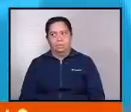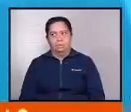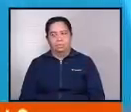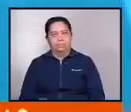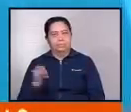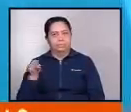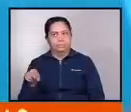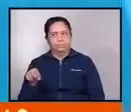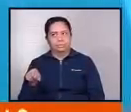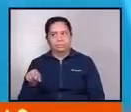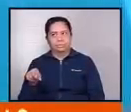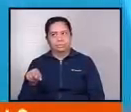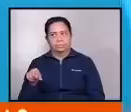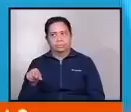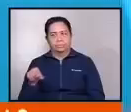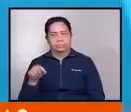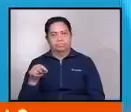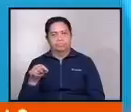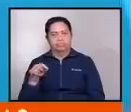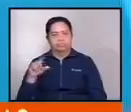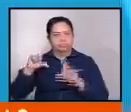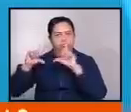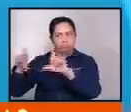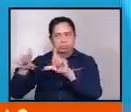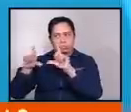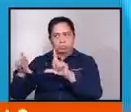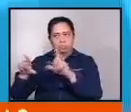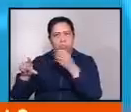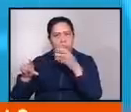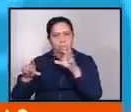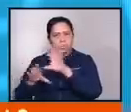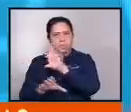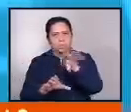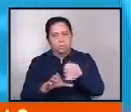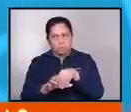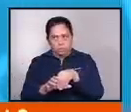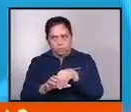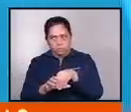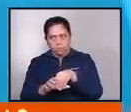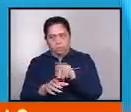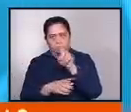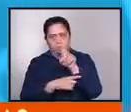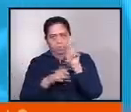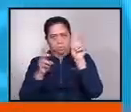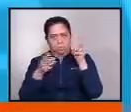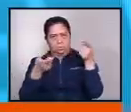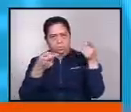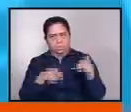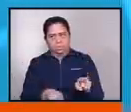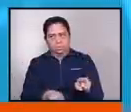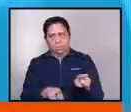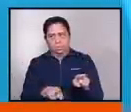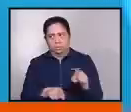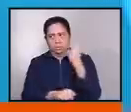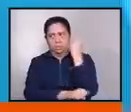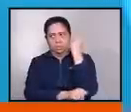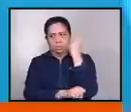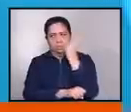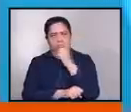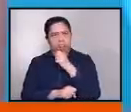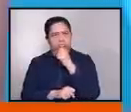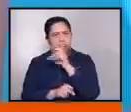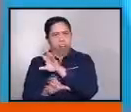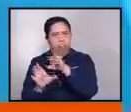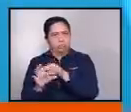Siya po ay pinagbibintangan or isinasama sa isa pong nangyaring nakawan na wala naman po